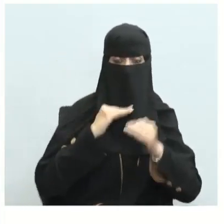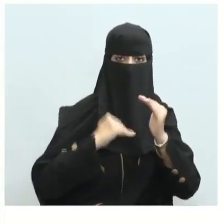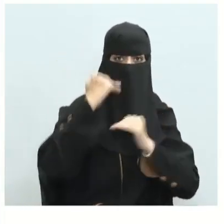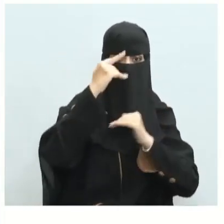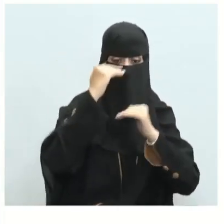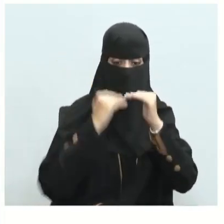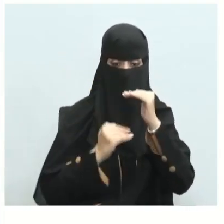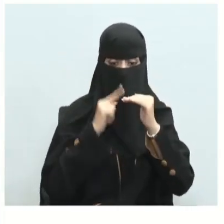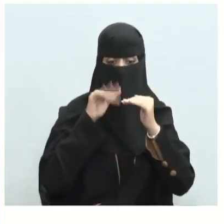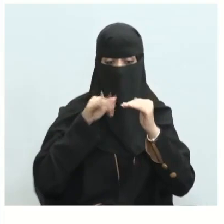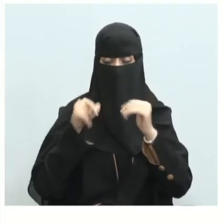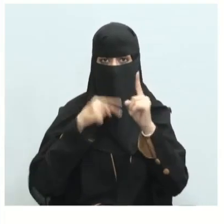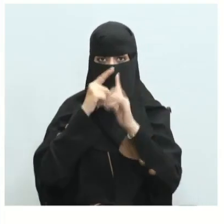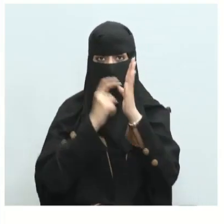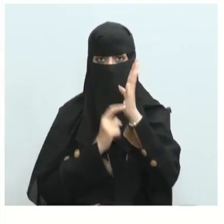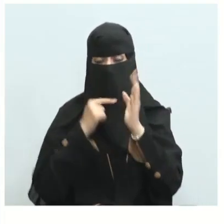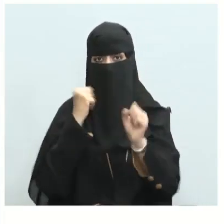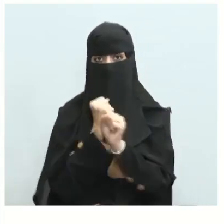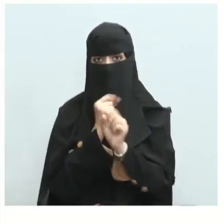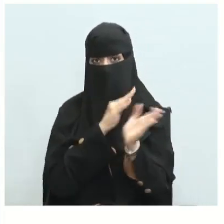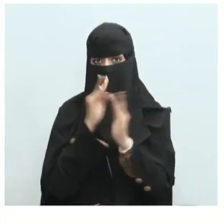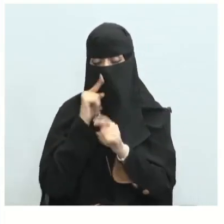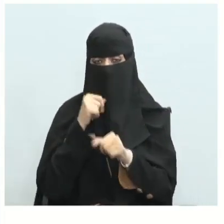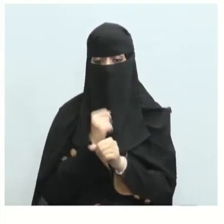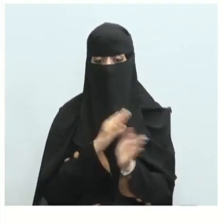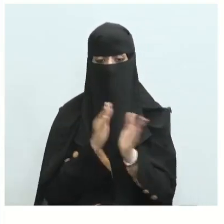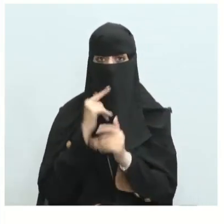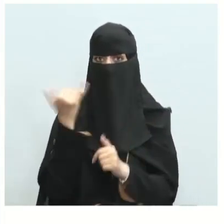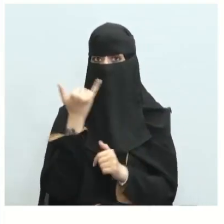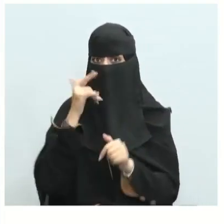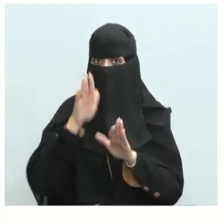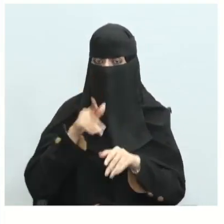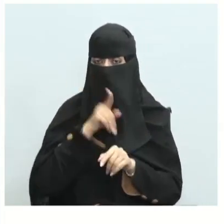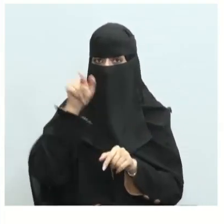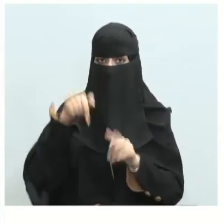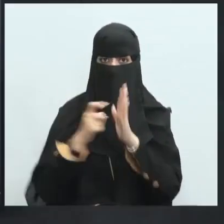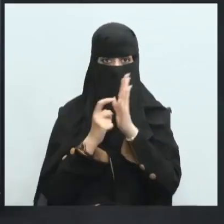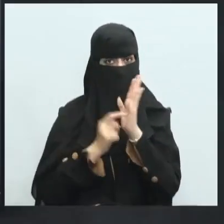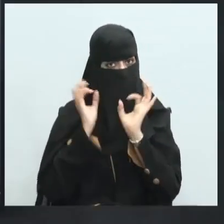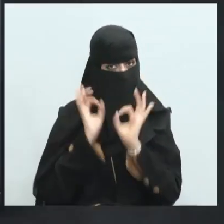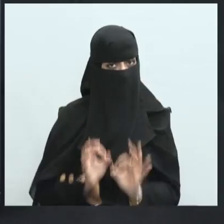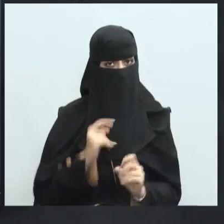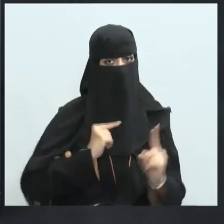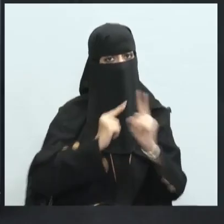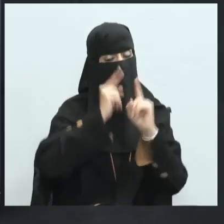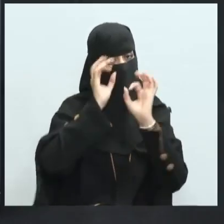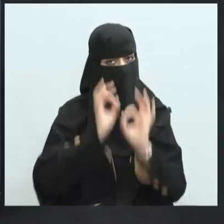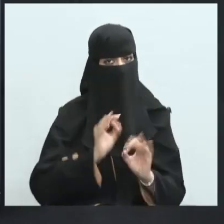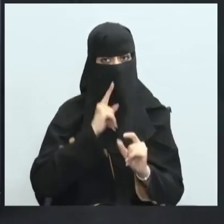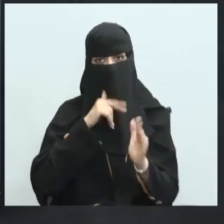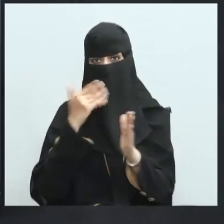الادنى من معايير مزاوله المهنه مهم جدا هذه الشروط او هذه الاهداف